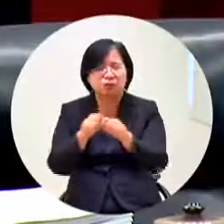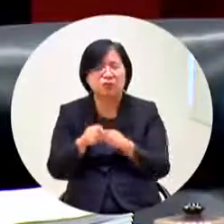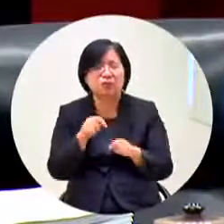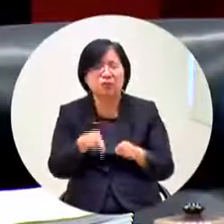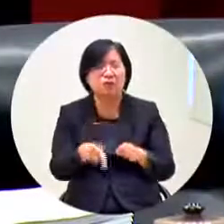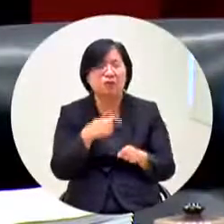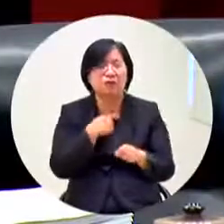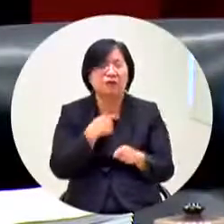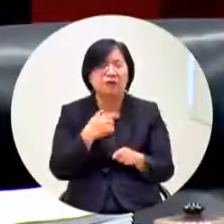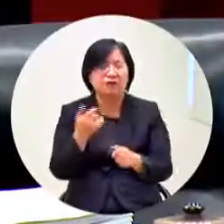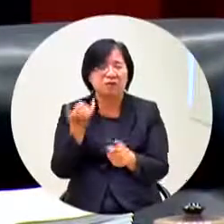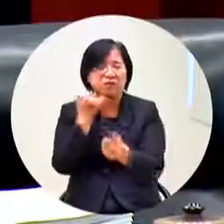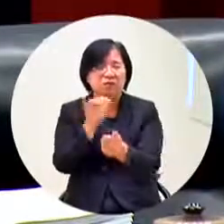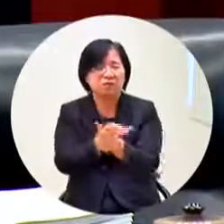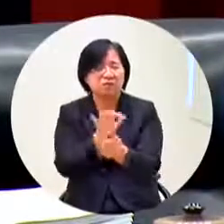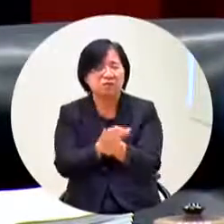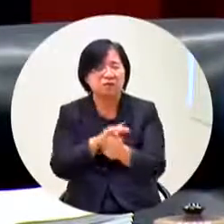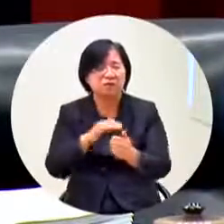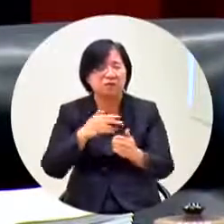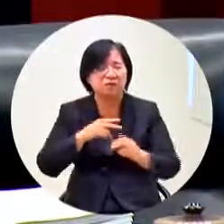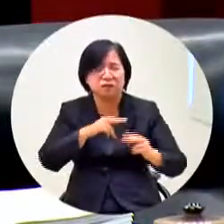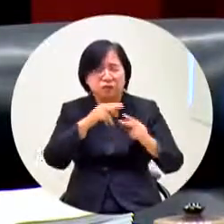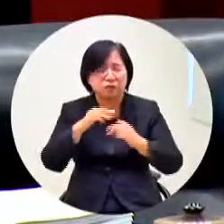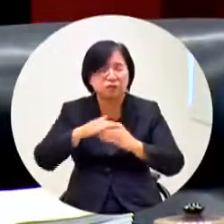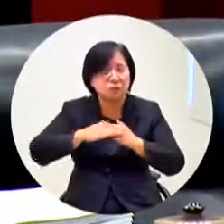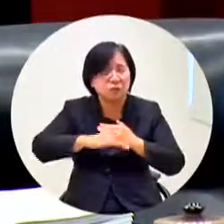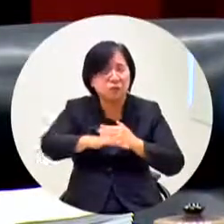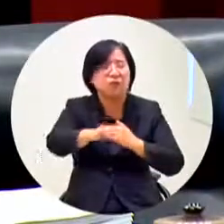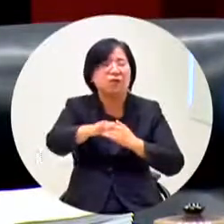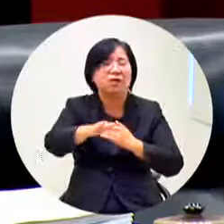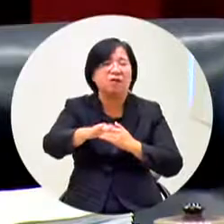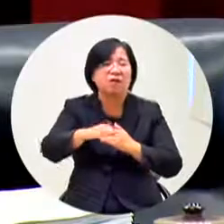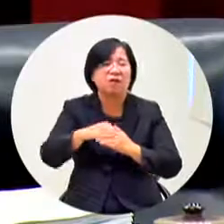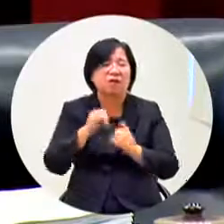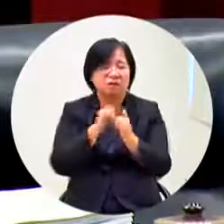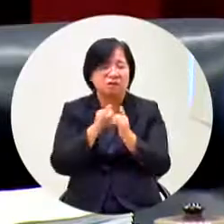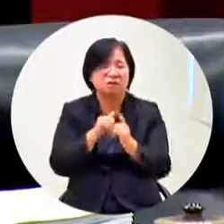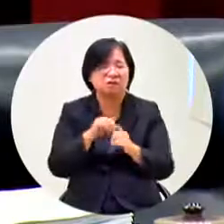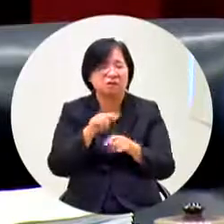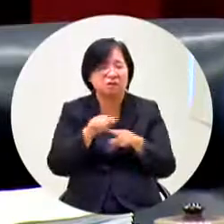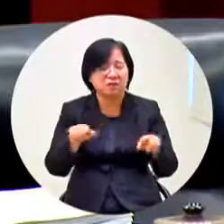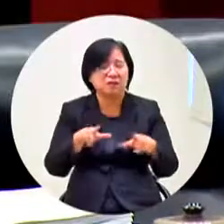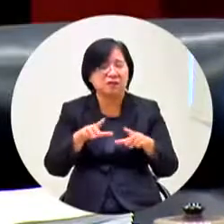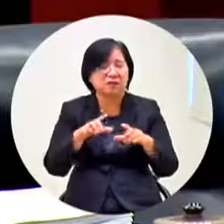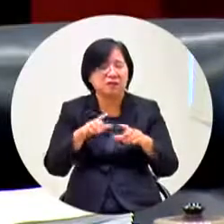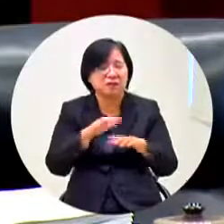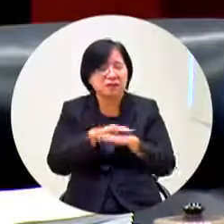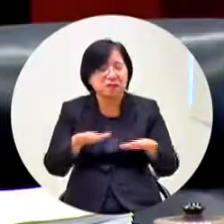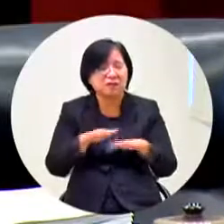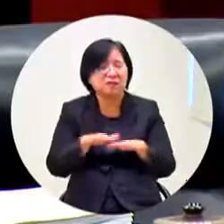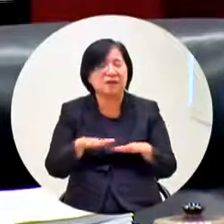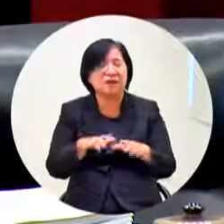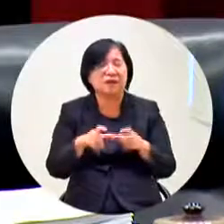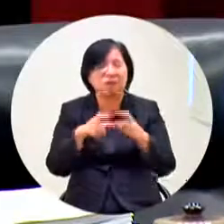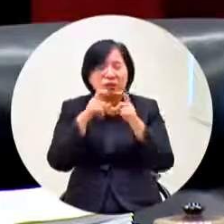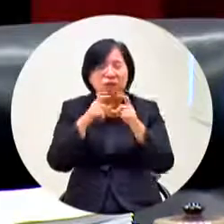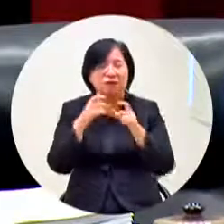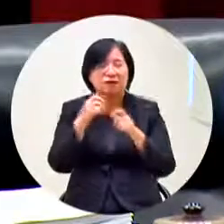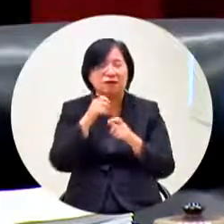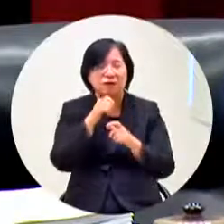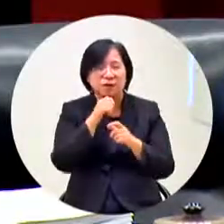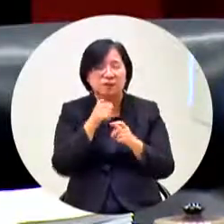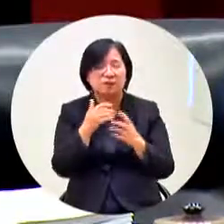个更完平整的道路，让人民能够有一个平安回家的路呢？啊，不要去分你的我